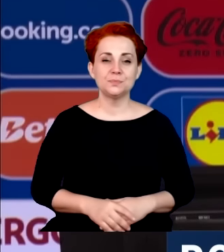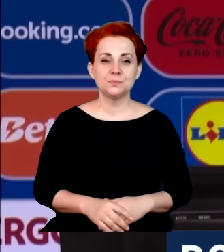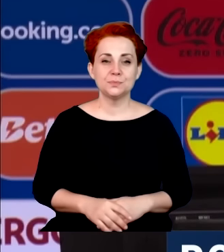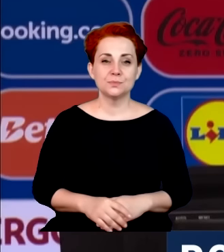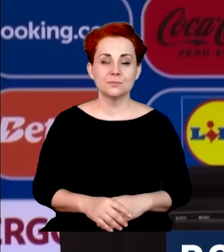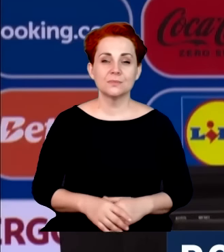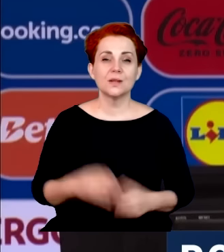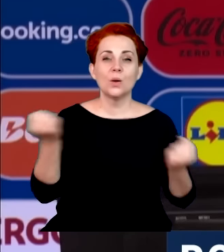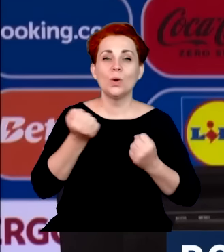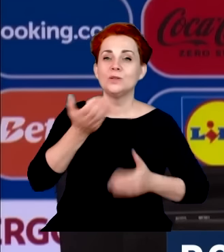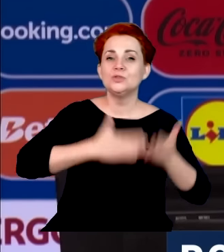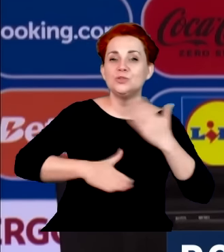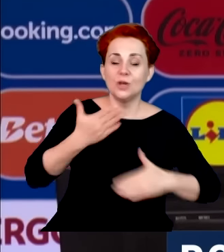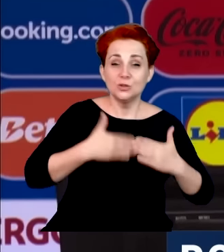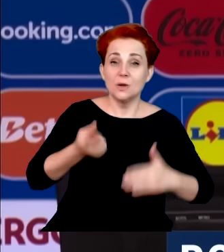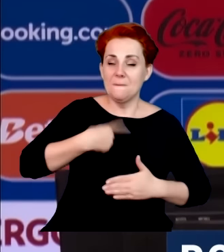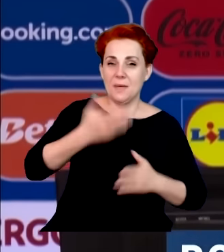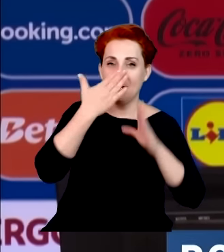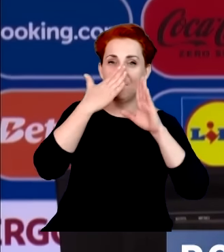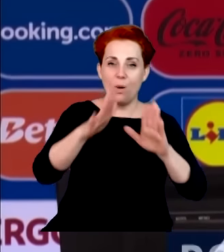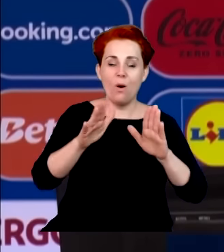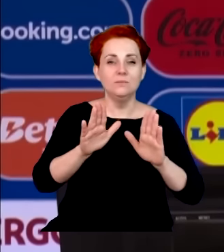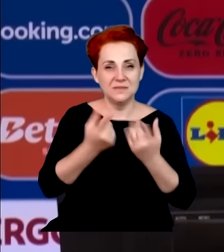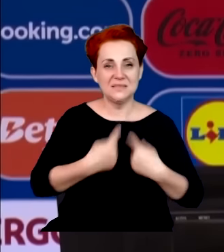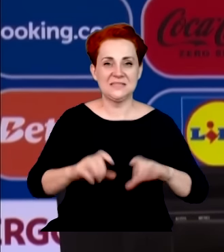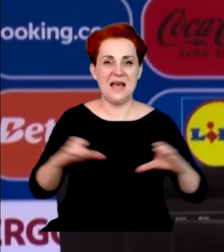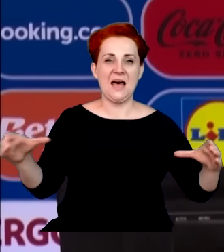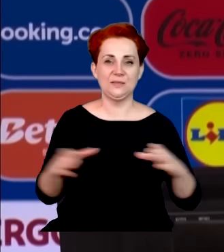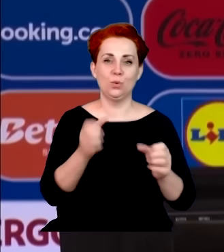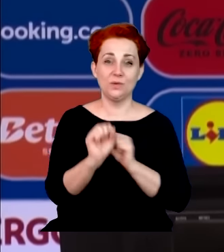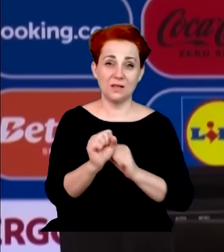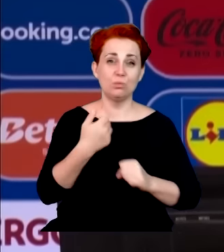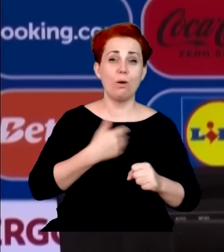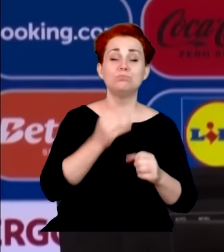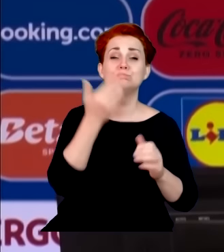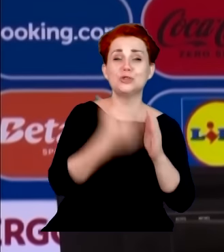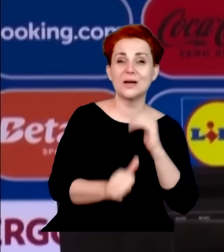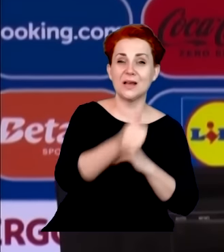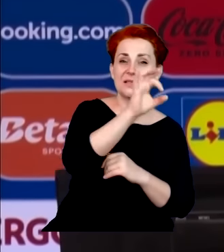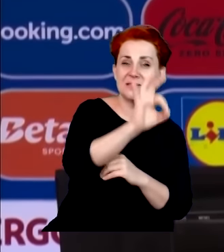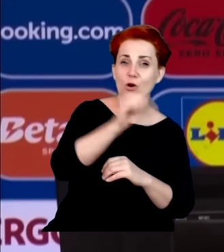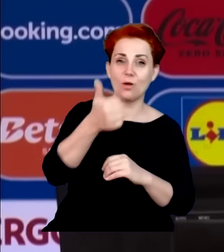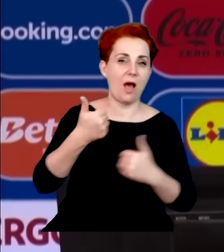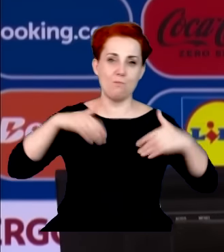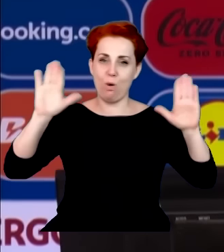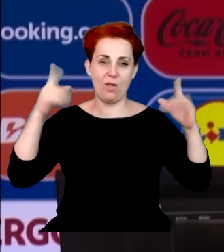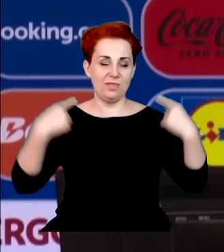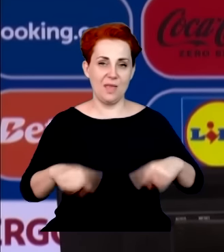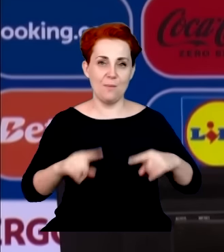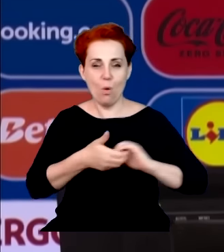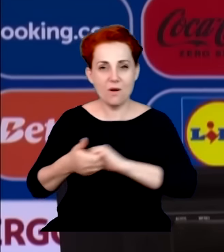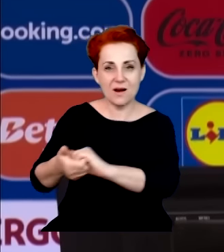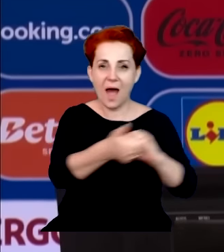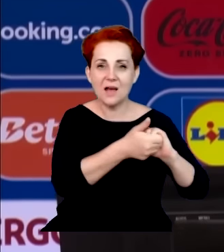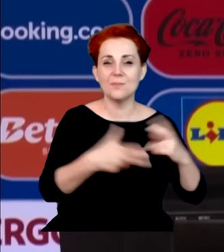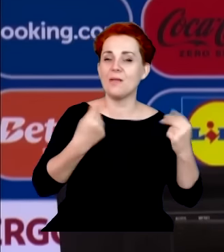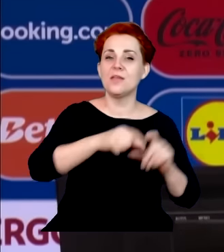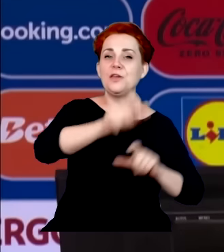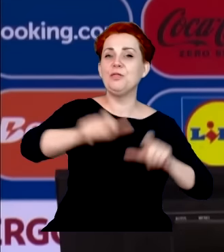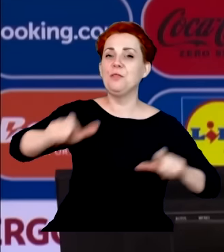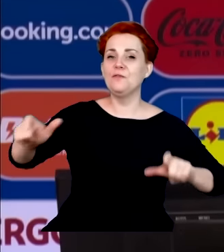Najbardziej cieszy mnie, że pokazaliśmy, że stanowimy zespół. Przegrywaliśmy 0-1, ale nie poddaliśmy się. Byliśmy jednością, a nie grupą